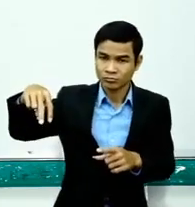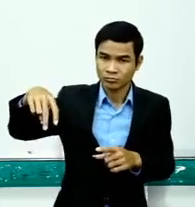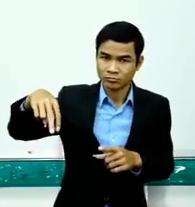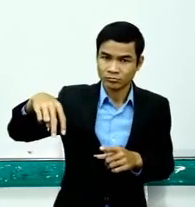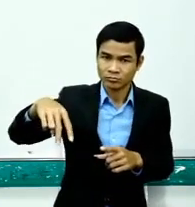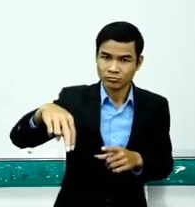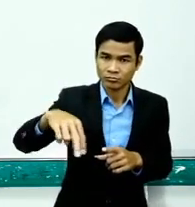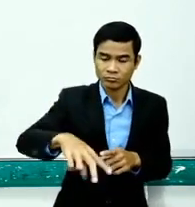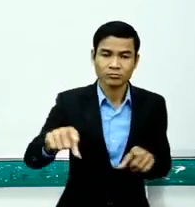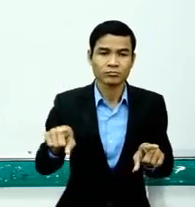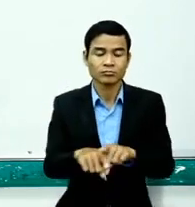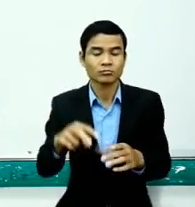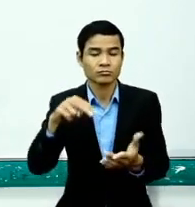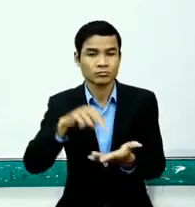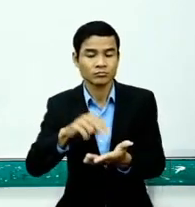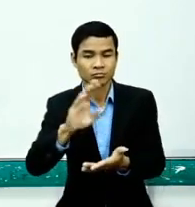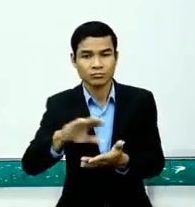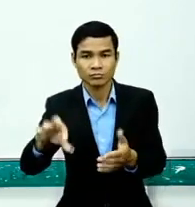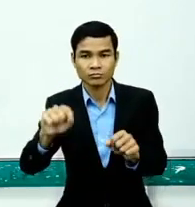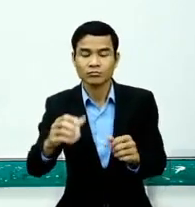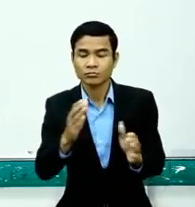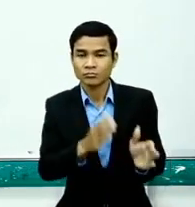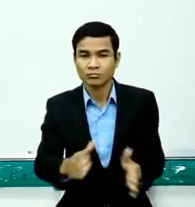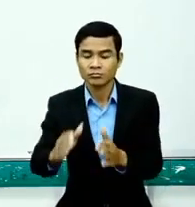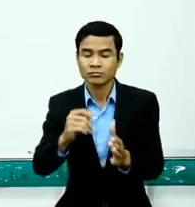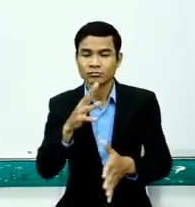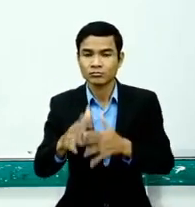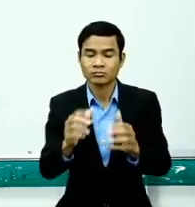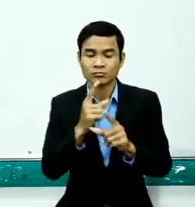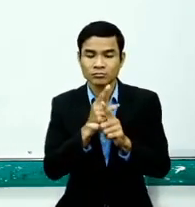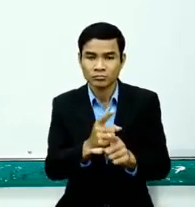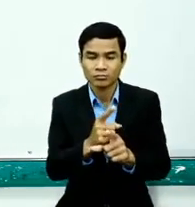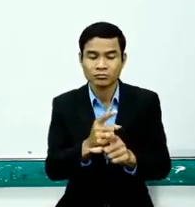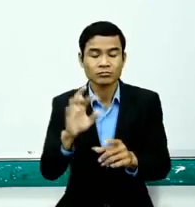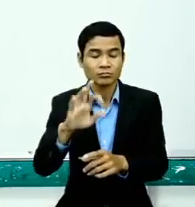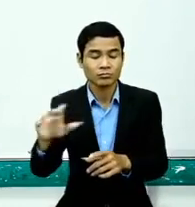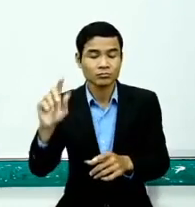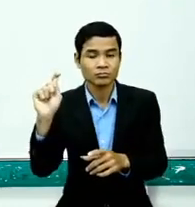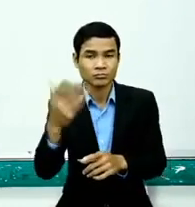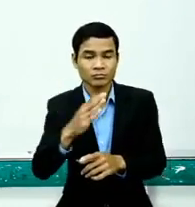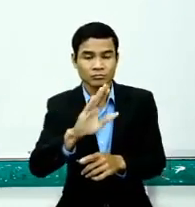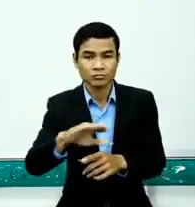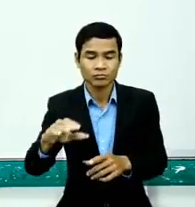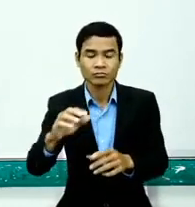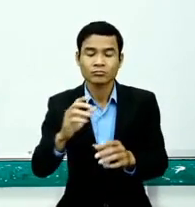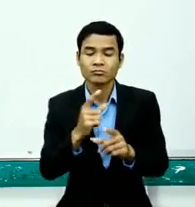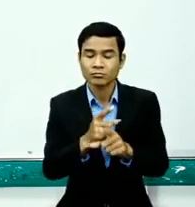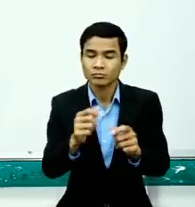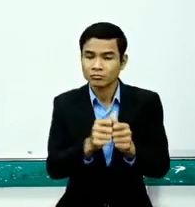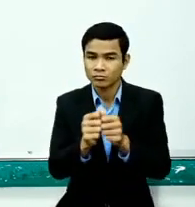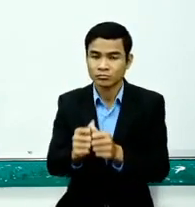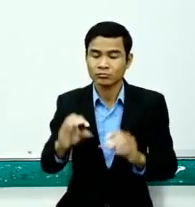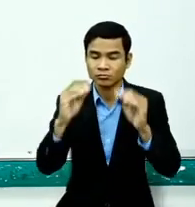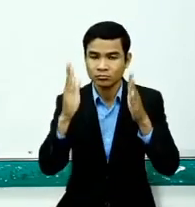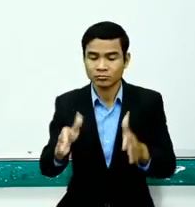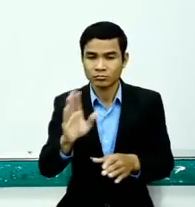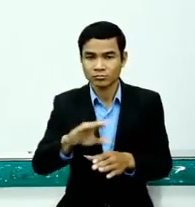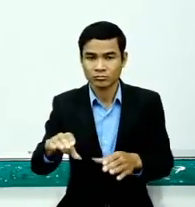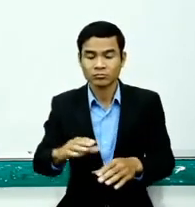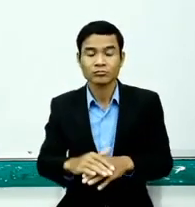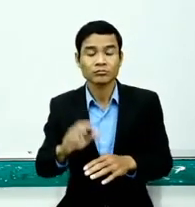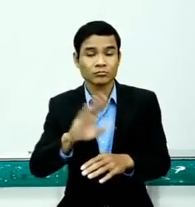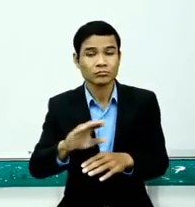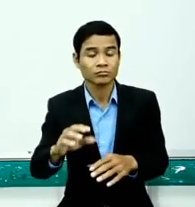ណកូនកូនឥឡូវកូនក្រោកឈរឡើងដើម្បីត្រៀមធ្វើសញ្ញាទៅតាមបានអក្សររូបភាពរបស់យើងជាមួយអ្នកគ្រូណា